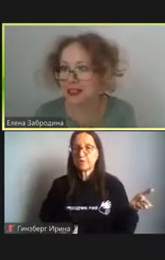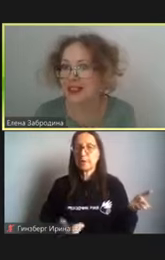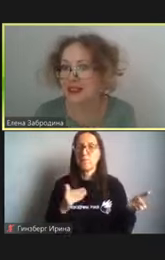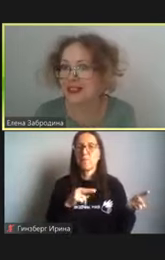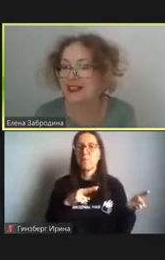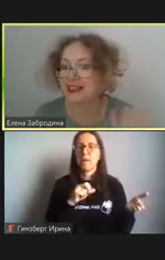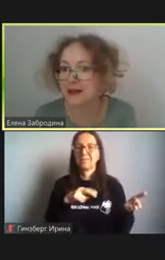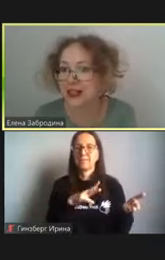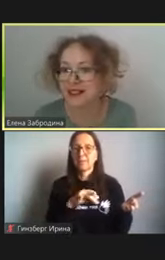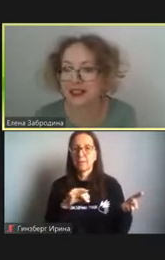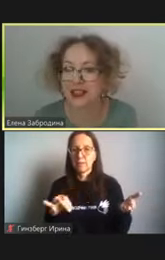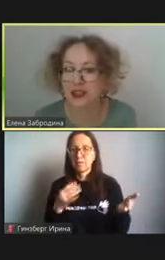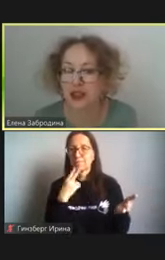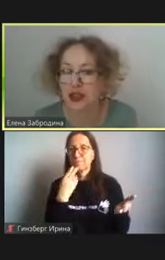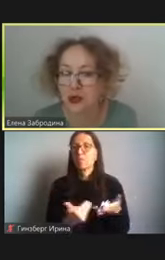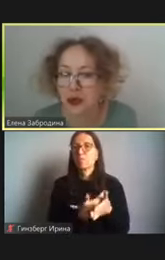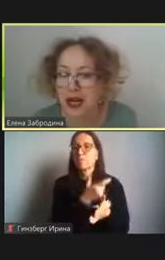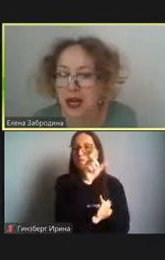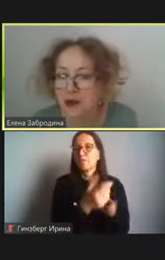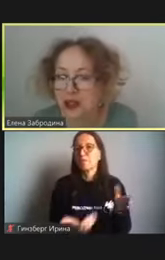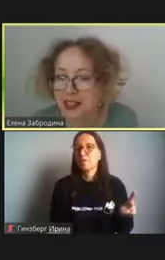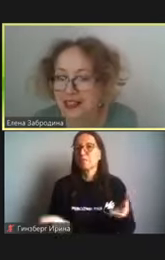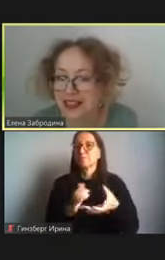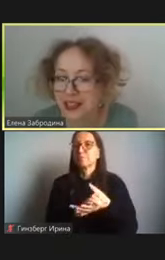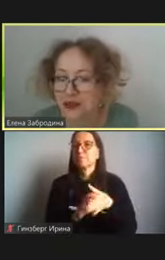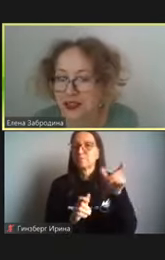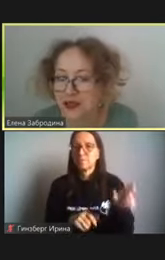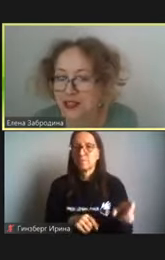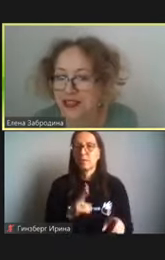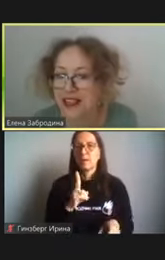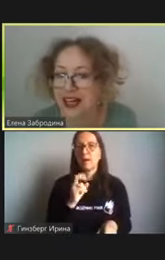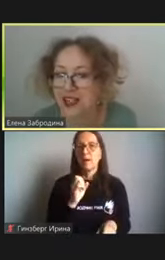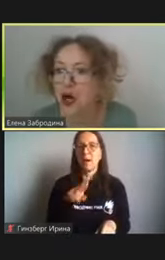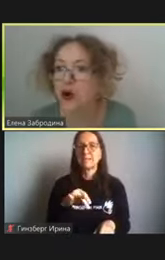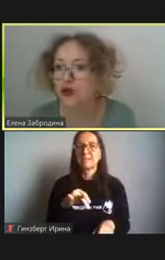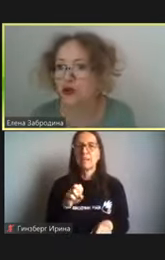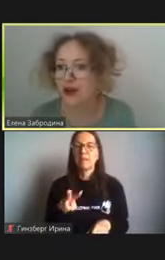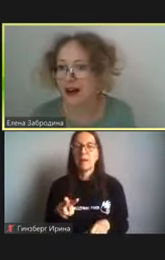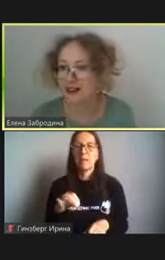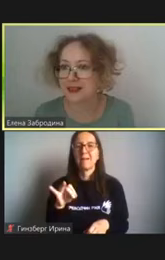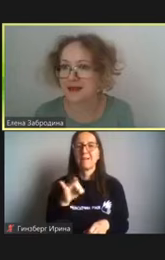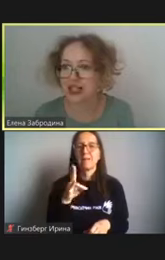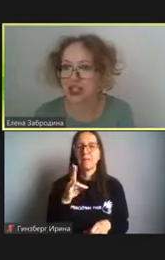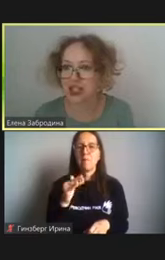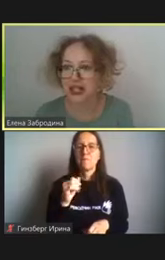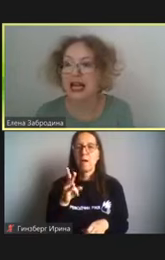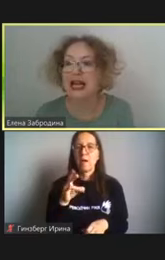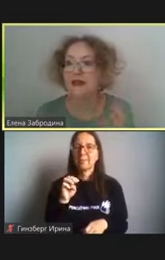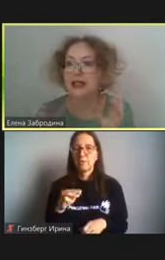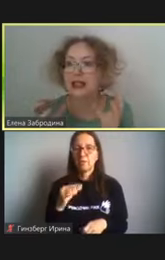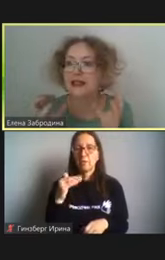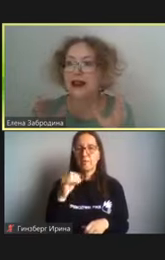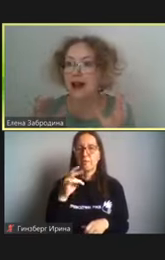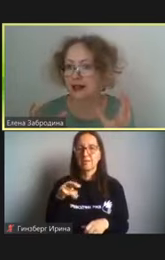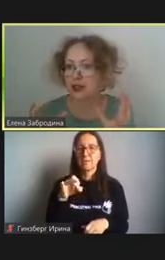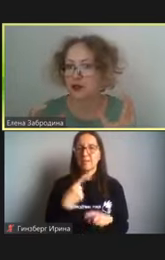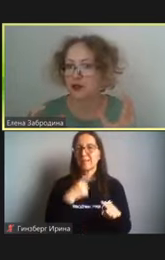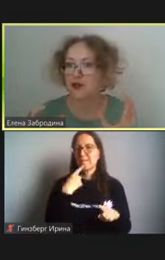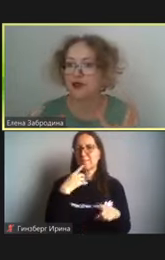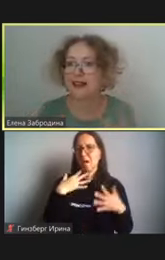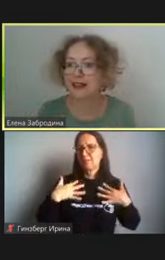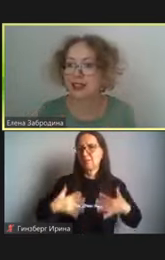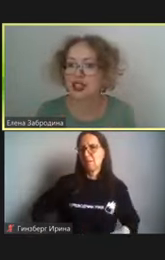как бы представителя, наместника этих территорий, вот кардинал инфант Фердинанд. Он в красном плаще, и вот эта